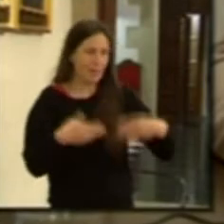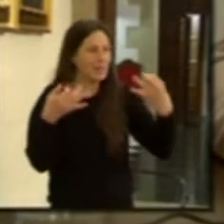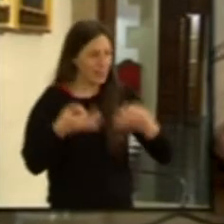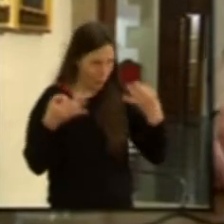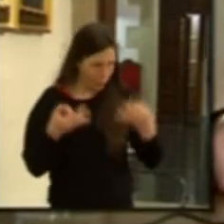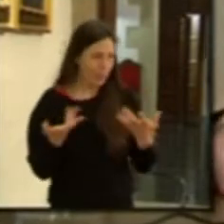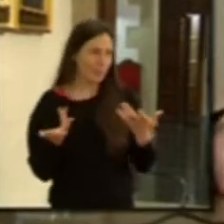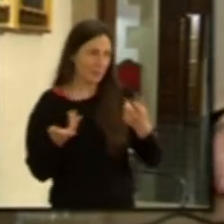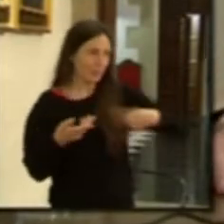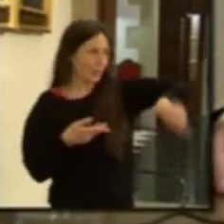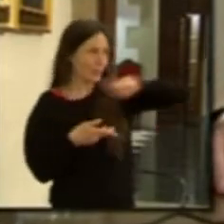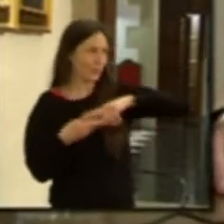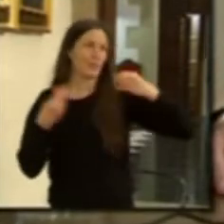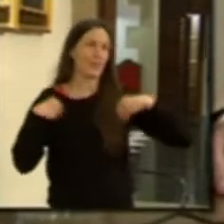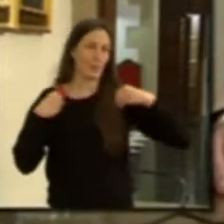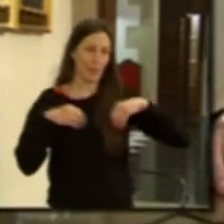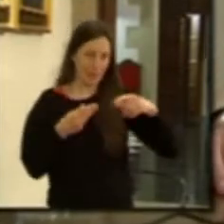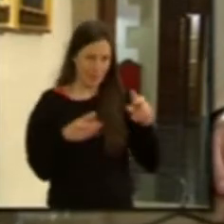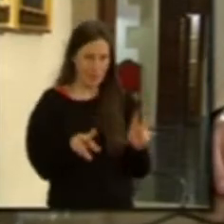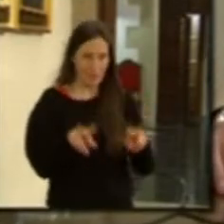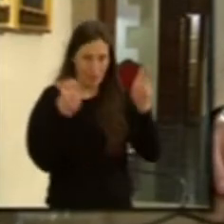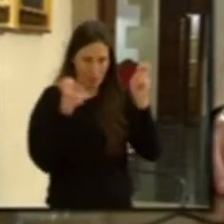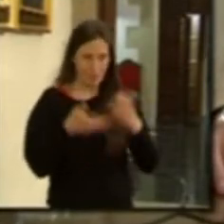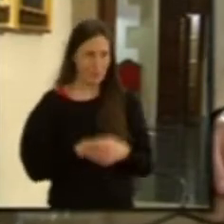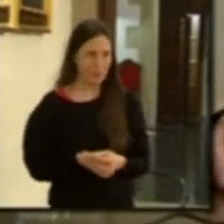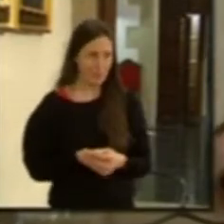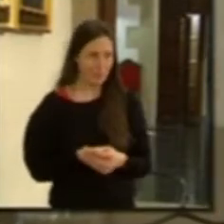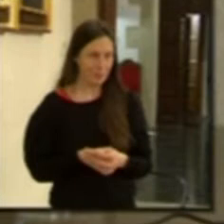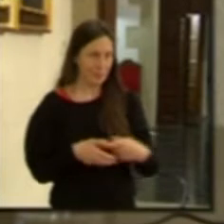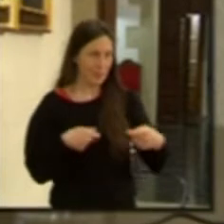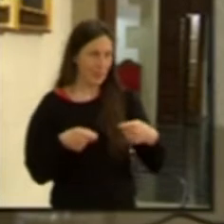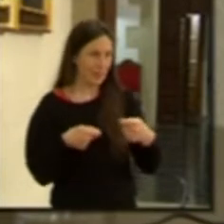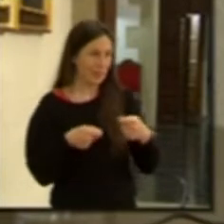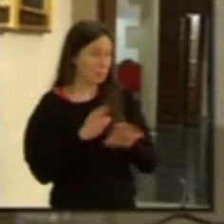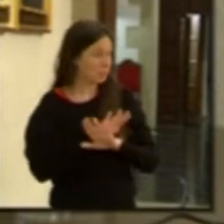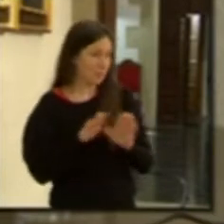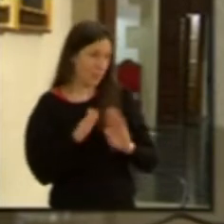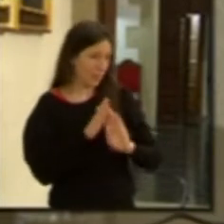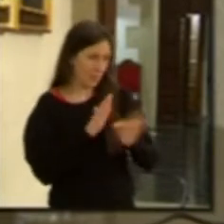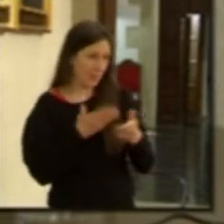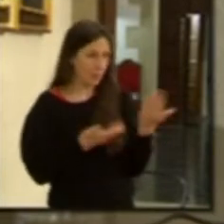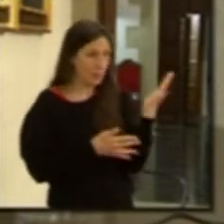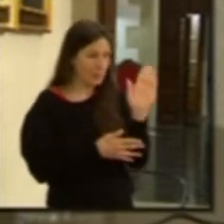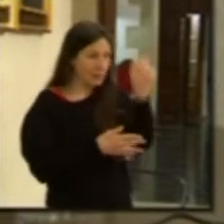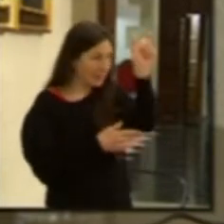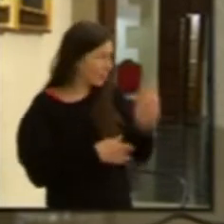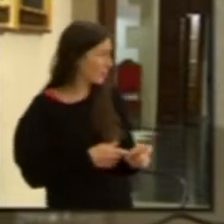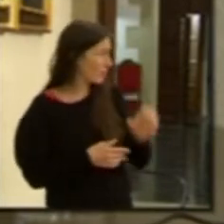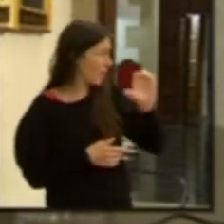la gent disfruti d'aquesta gran festa de Vic i comarca. Sense més, presentar-vos l'Elisabet